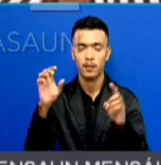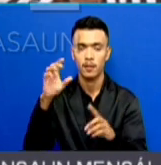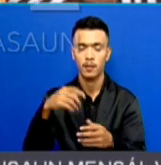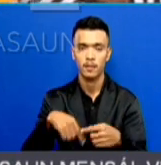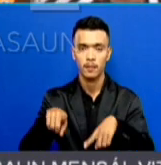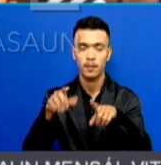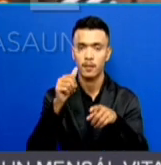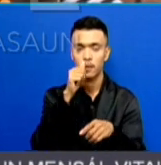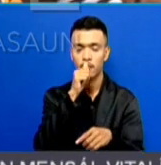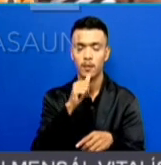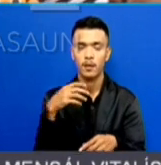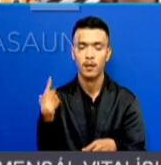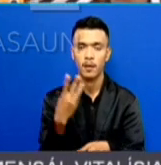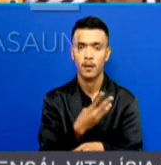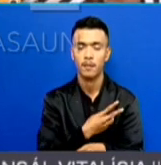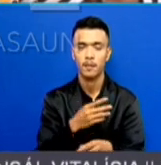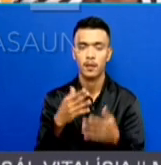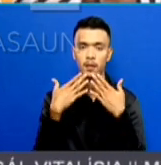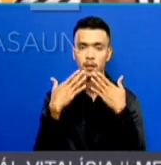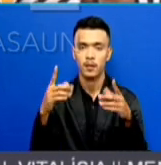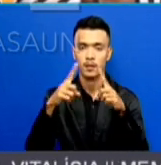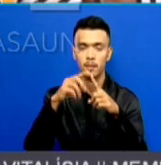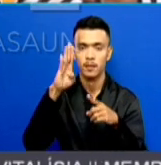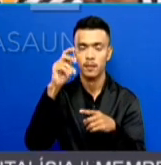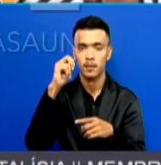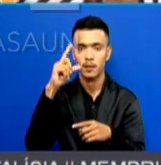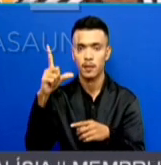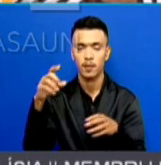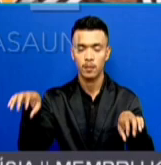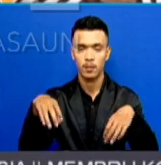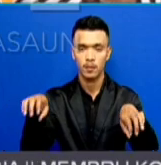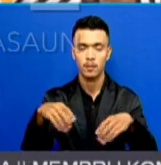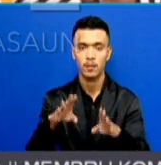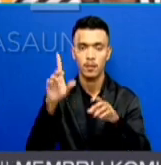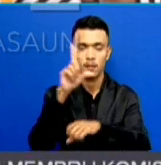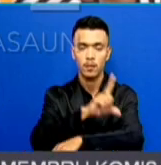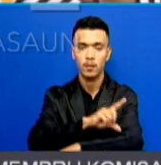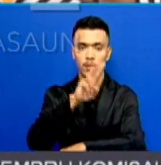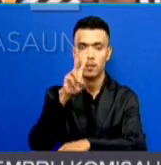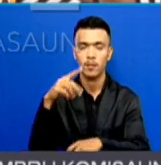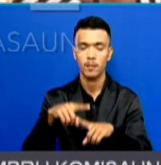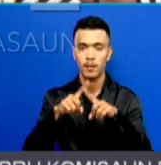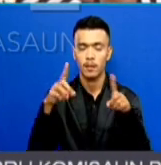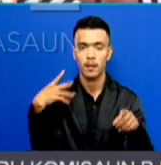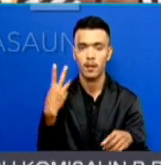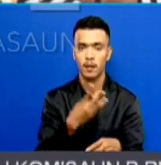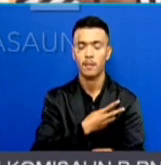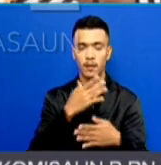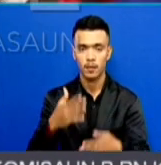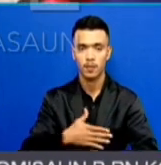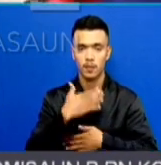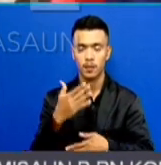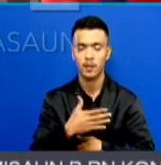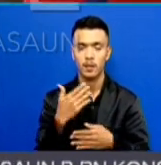mas noktia ne ba amya kare so hobetel mai un municipal ni mai service ba un poin loron ruo mes ami kunten tu pulam batang kunten tete so